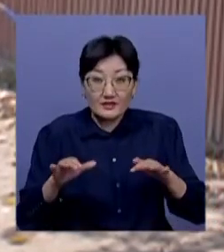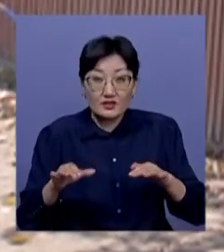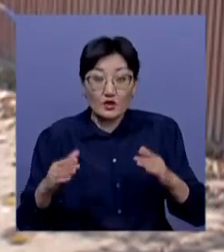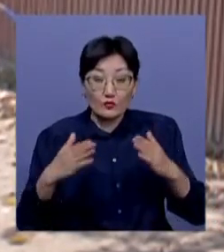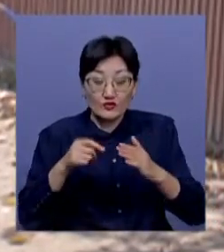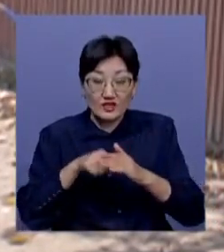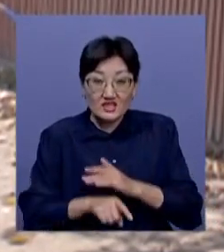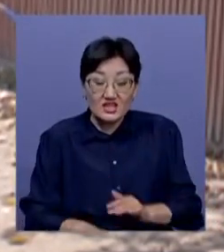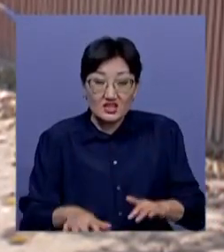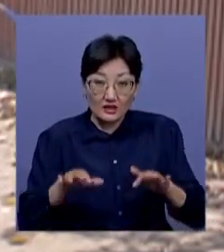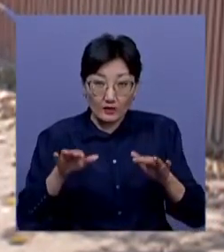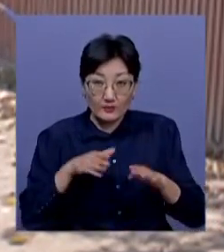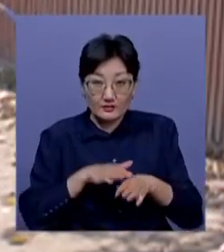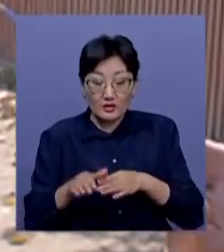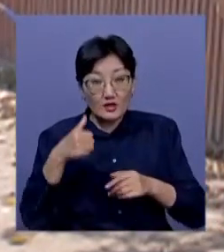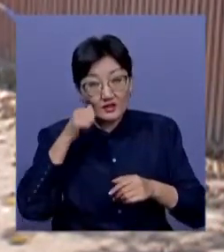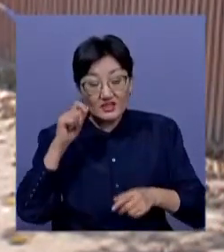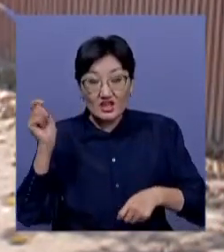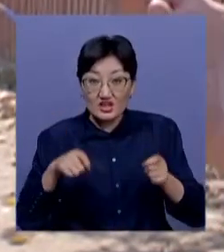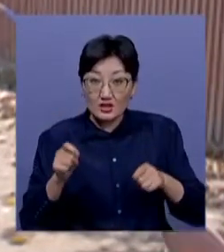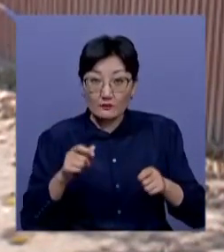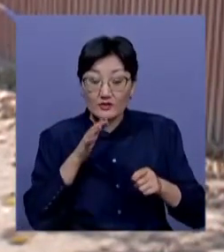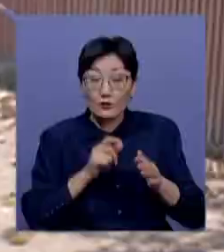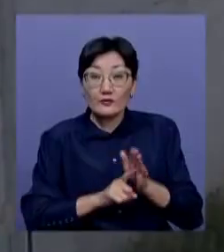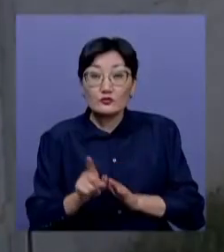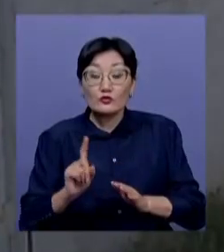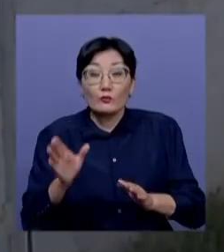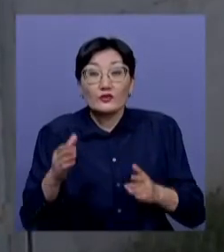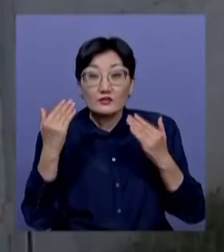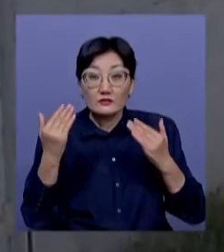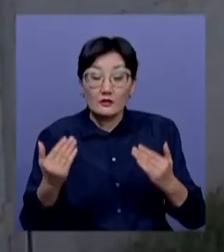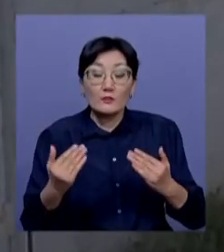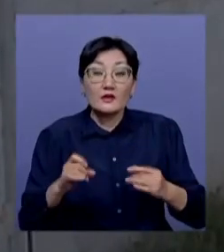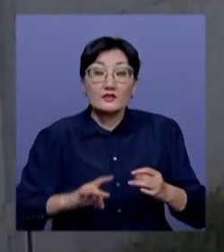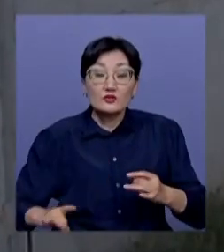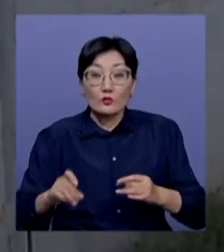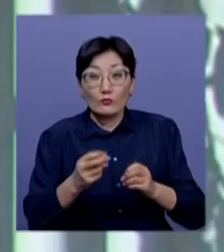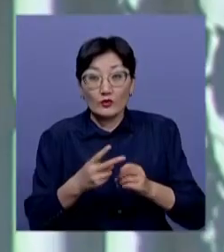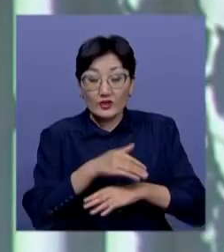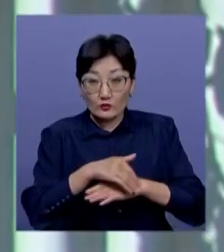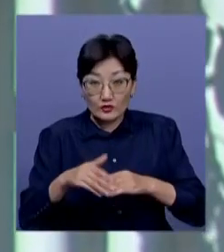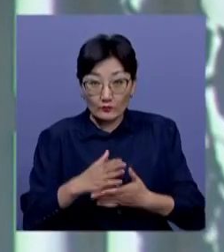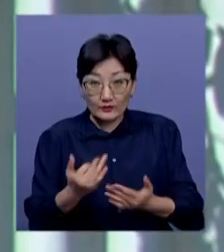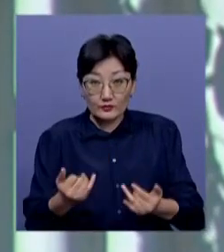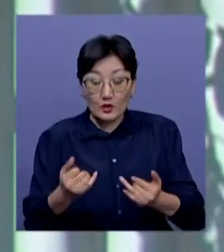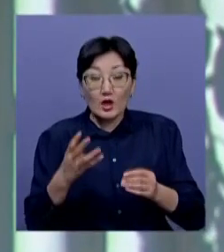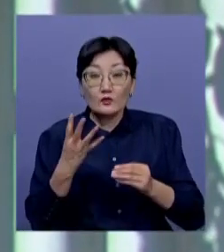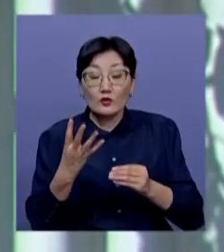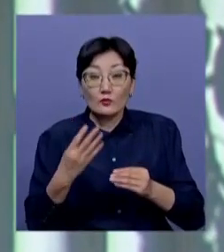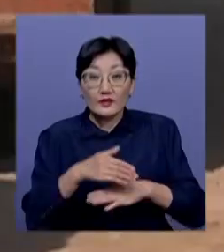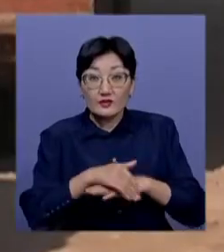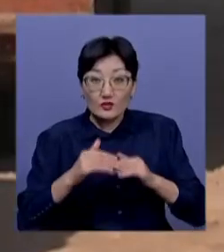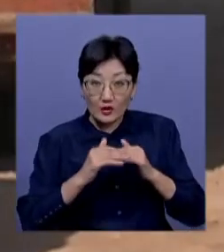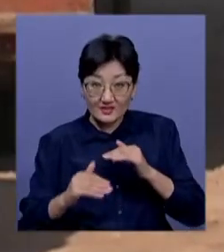шаң тозаң басып алған. Ертең жаңбыр жауса не болатынын елестетіп көріңізші. Ықшам ауданда 12 көше болса, бүгінде оның төртеуіне